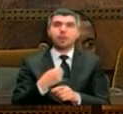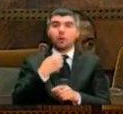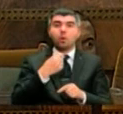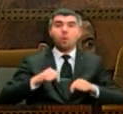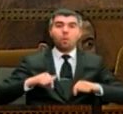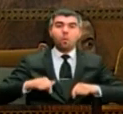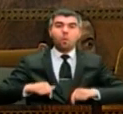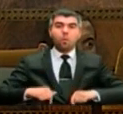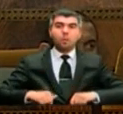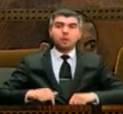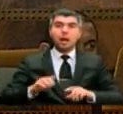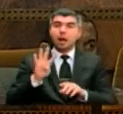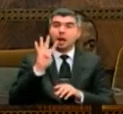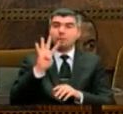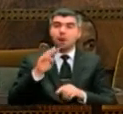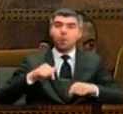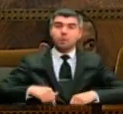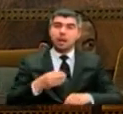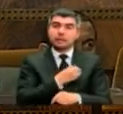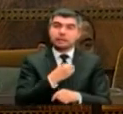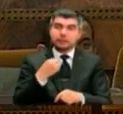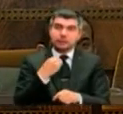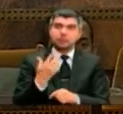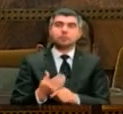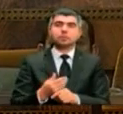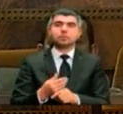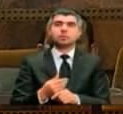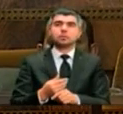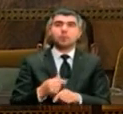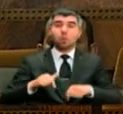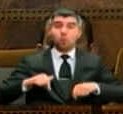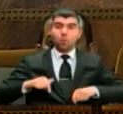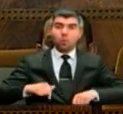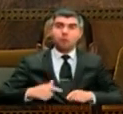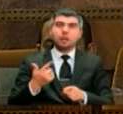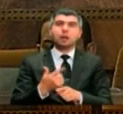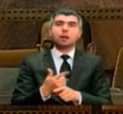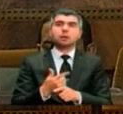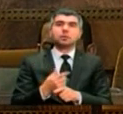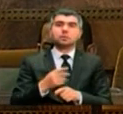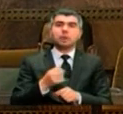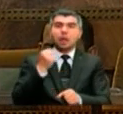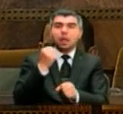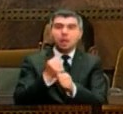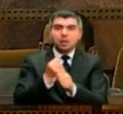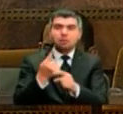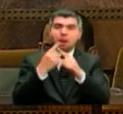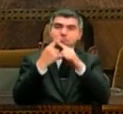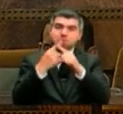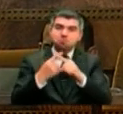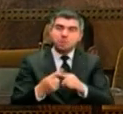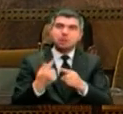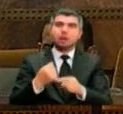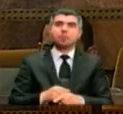الوزاره ديال اربعه ديال الوزارات، وزاره الصحه اللي كتعطي الترخيص والهيئات التابعه لها، وزاره التشغيل والماليه اللي عندها الوصايه